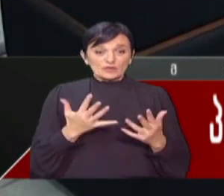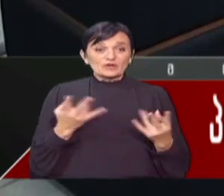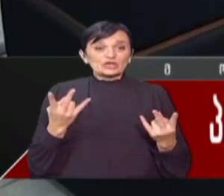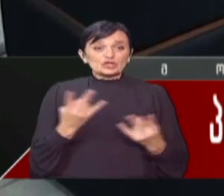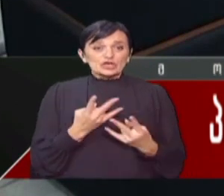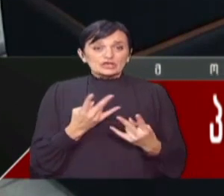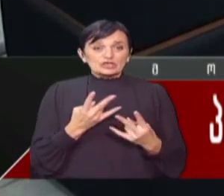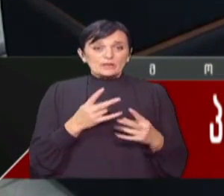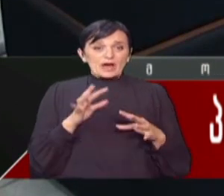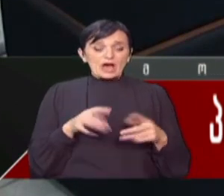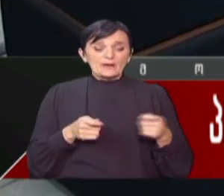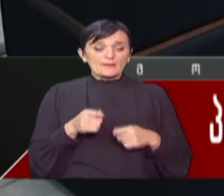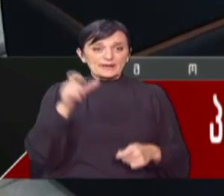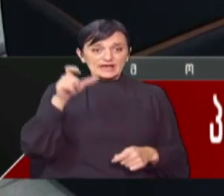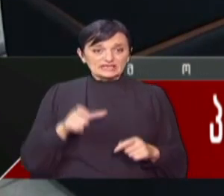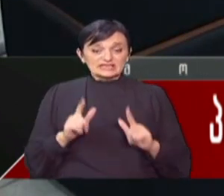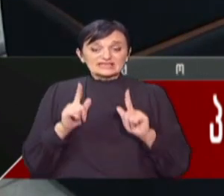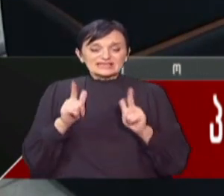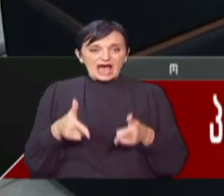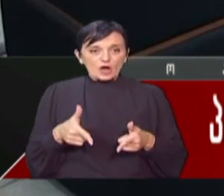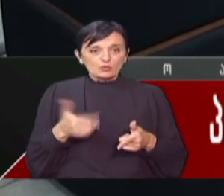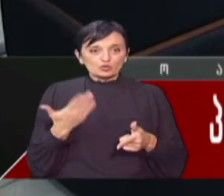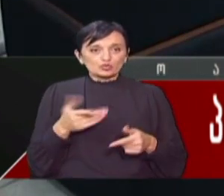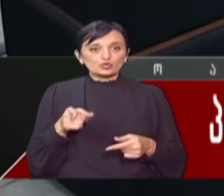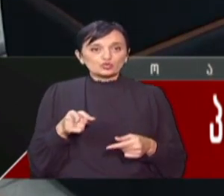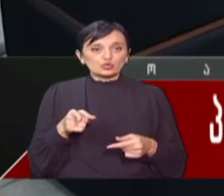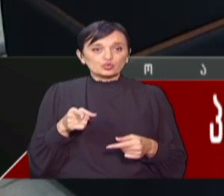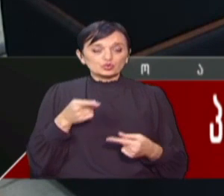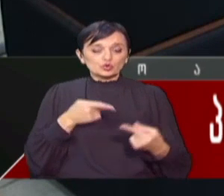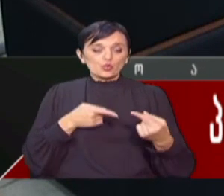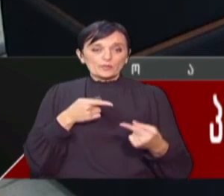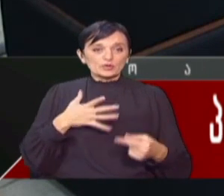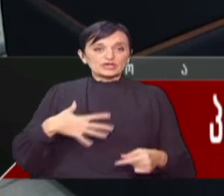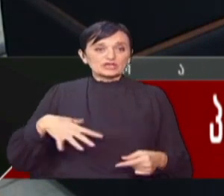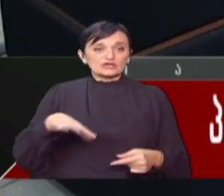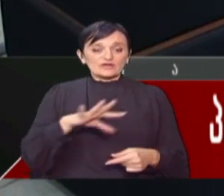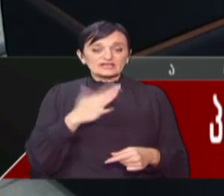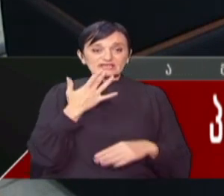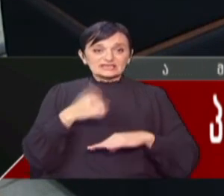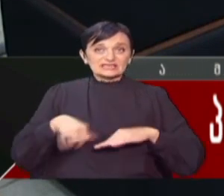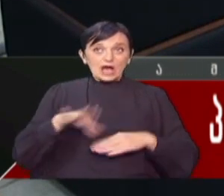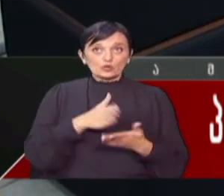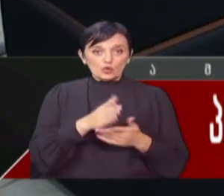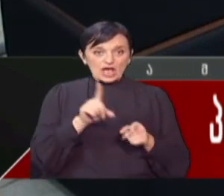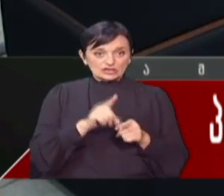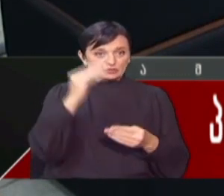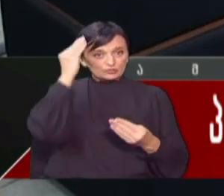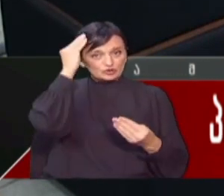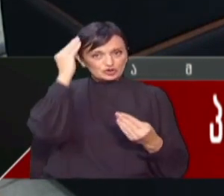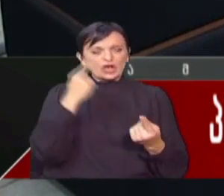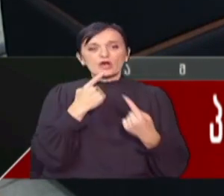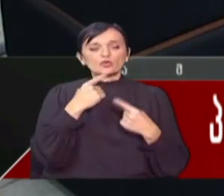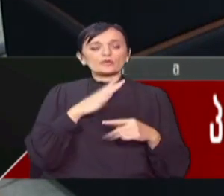ჭირდება თითქოს პრეზიდენტის თანხმობა, თუ ის უპირისპირდება ქვეყნის საგარეო კურსს. ხო, ასეთი მსჯელობა იყო აქ